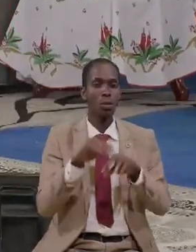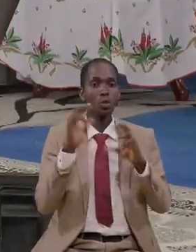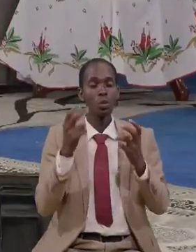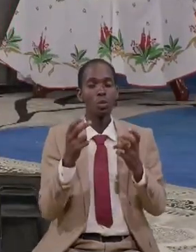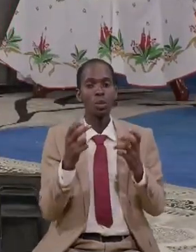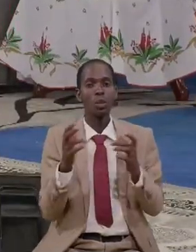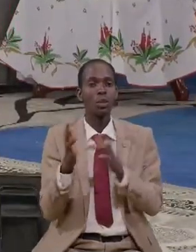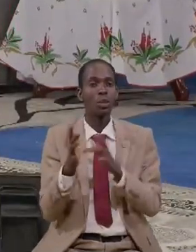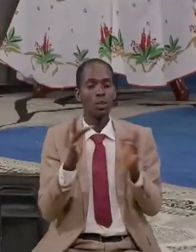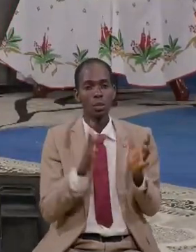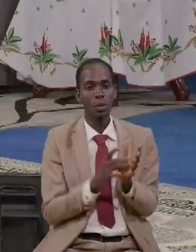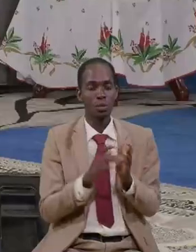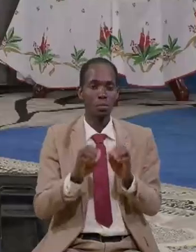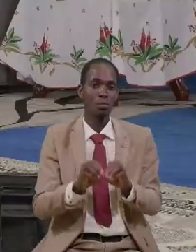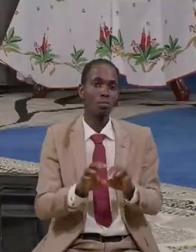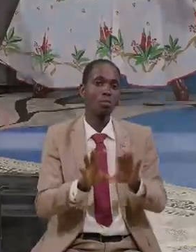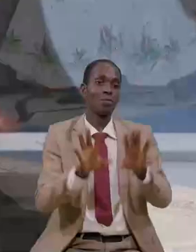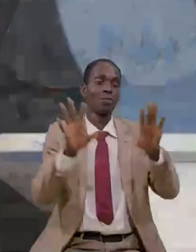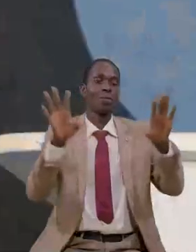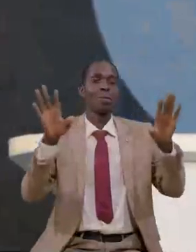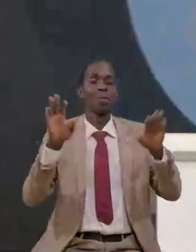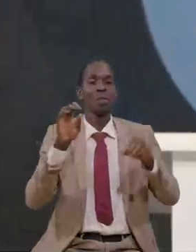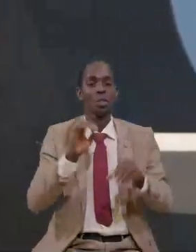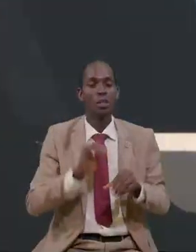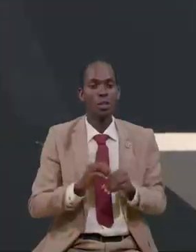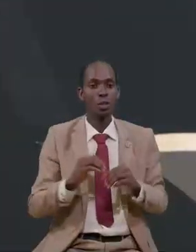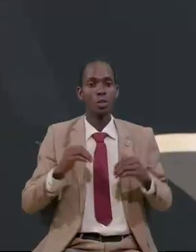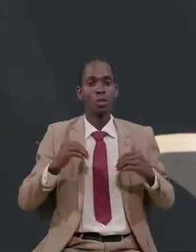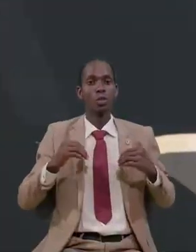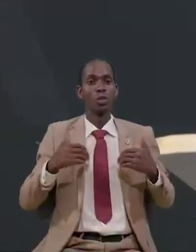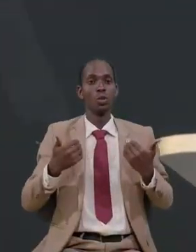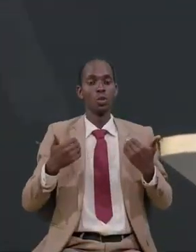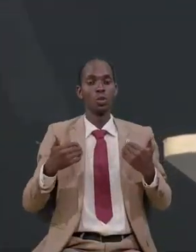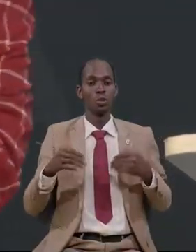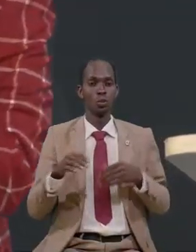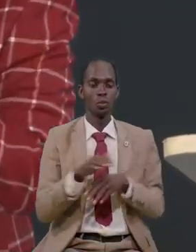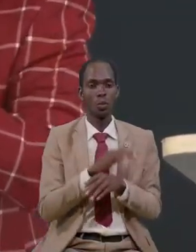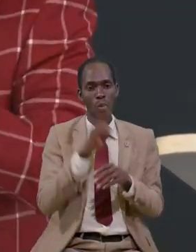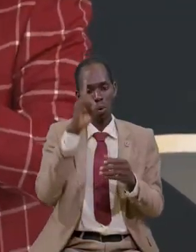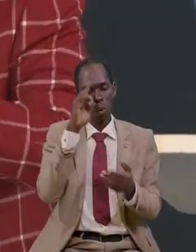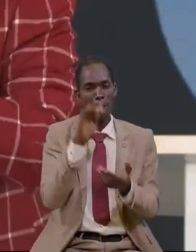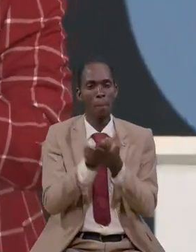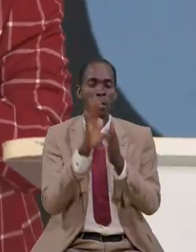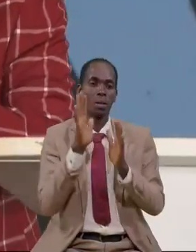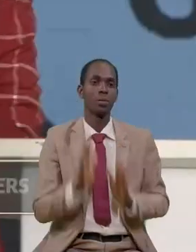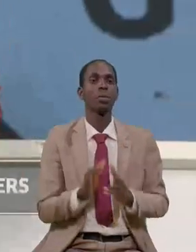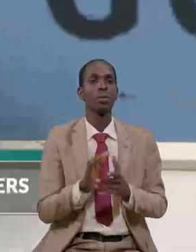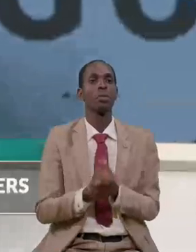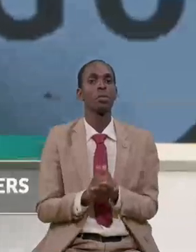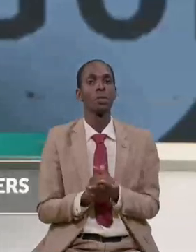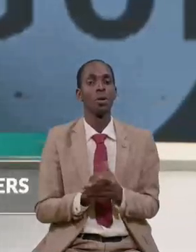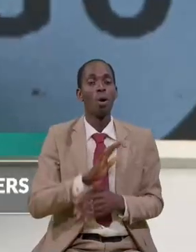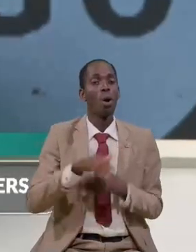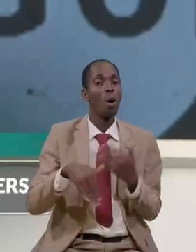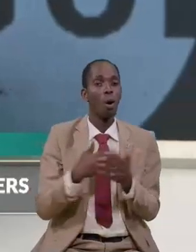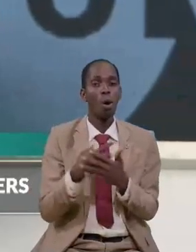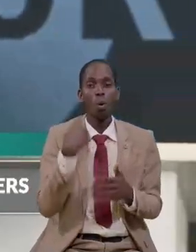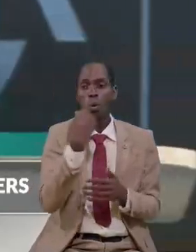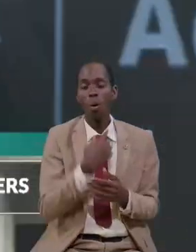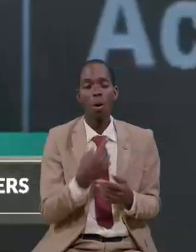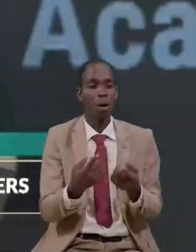Jésus brille dans la vie des vrais jeunes croyants. Premièrement, croyants, ceux qui sont venus.